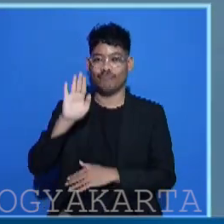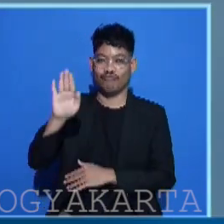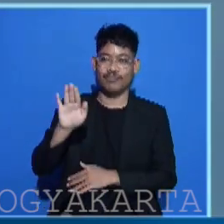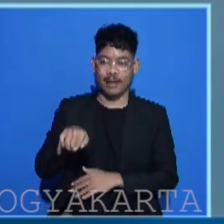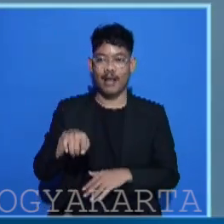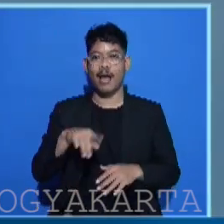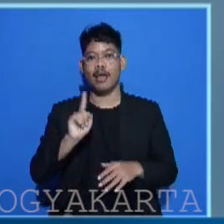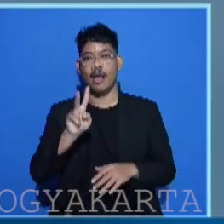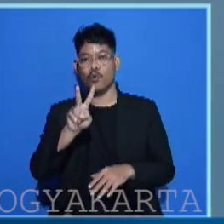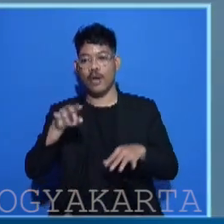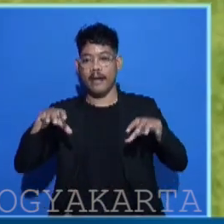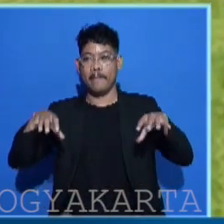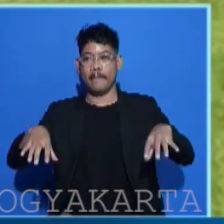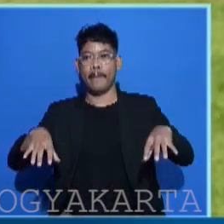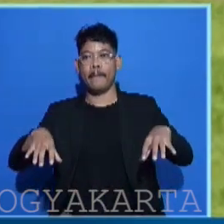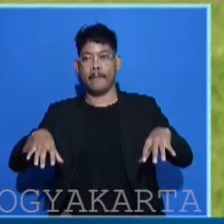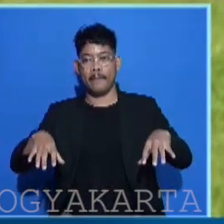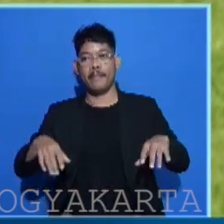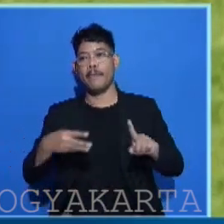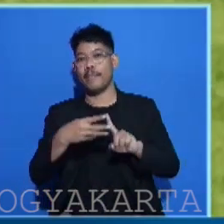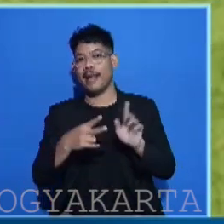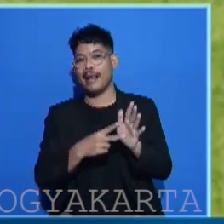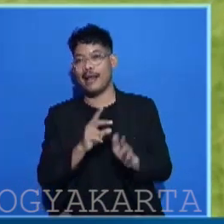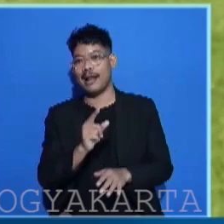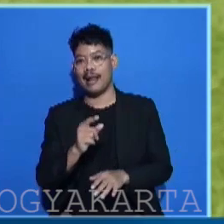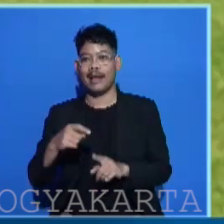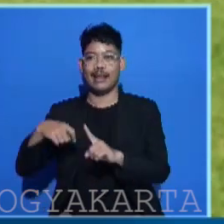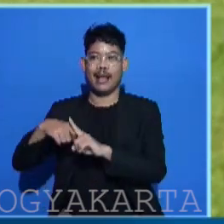yakni Kelurahan Bener dan Gereja Kemanren Tegal Rejo.